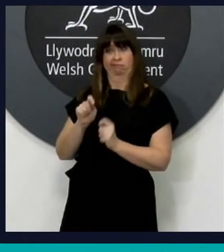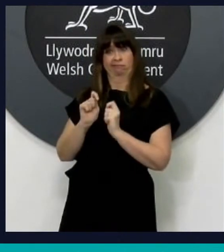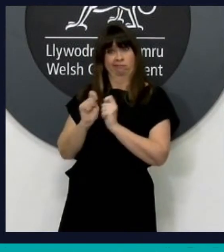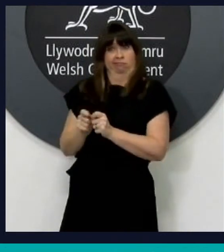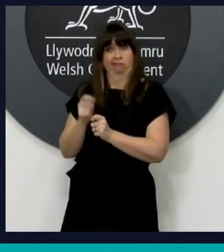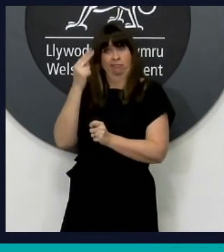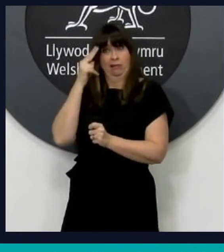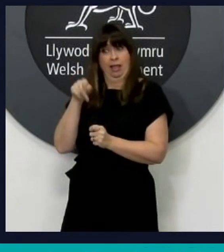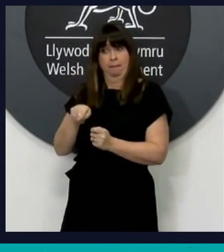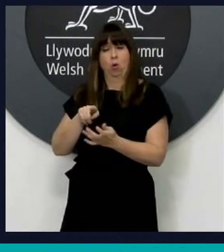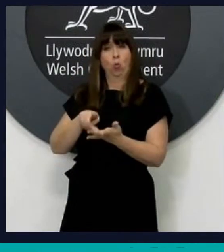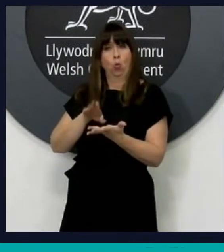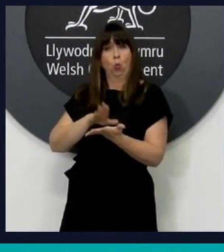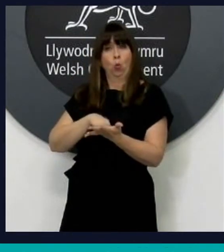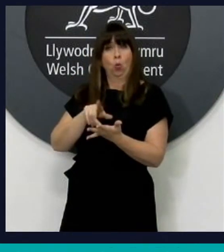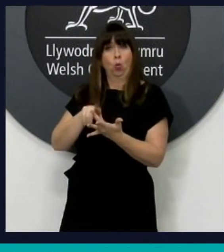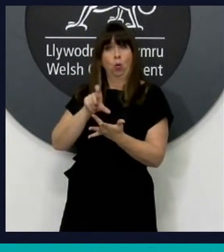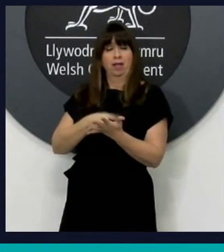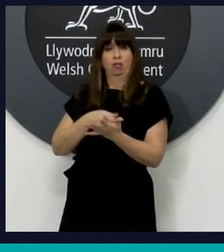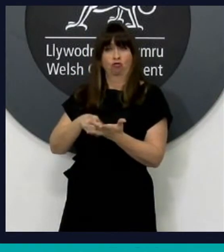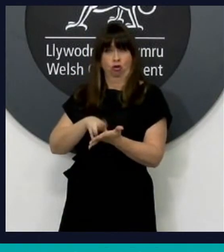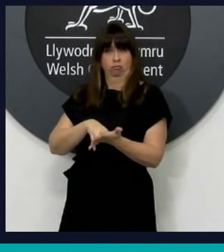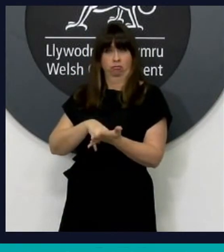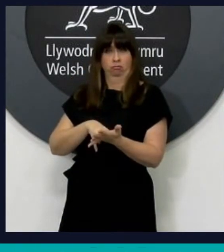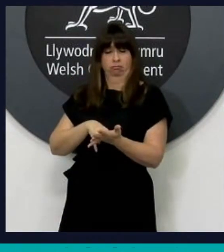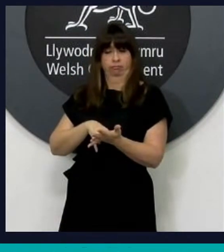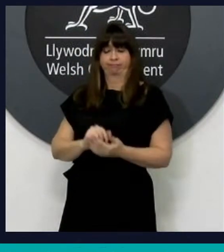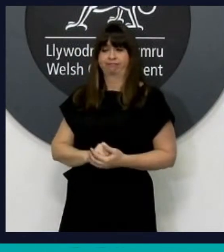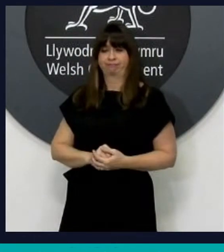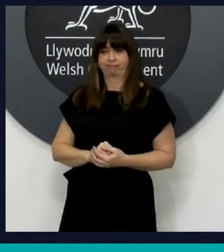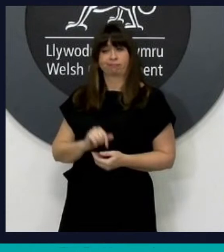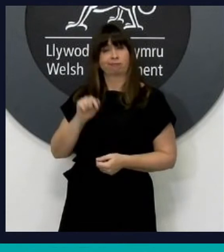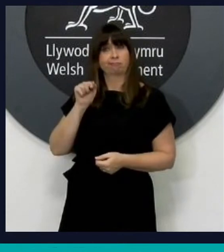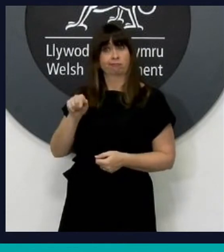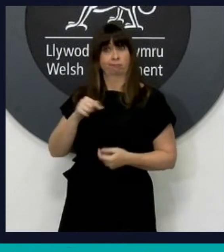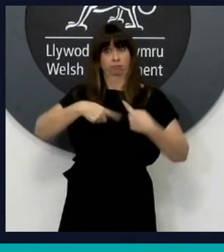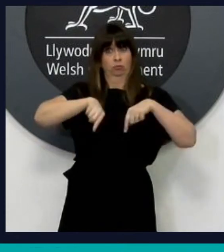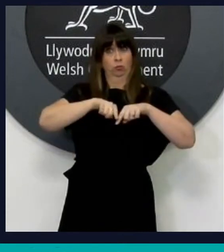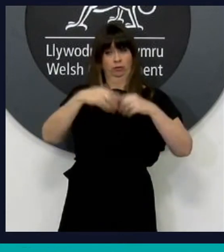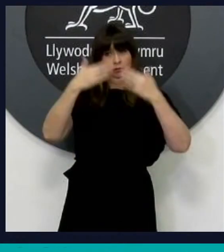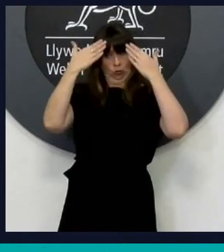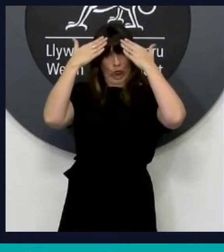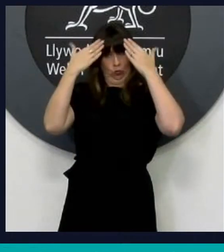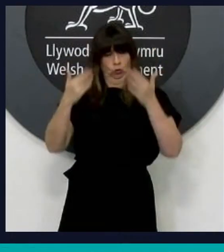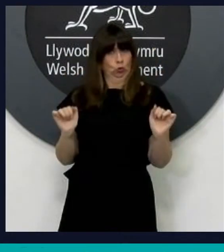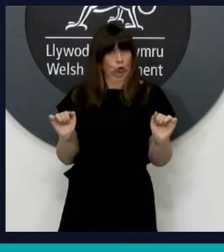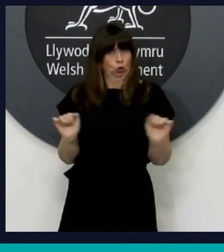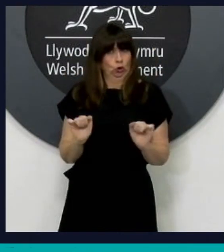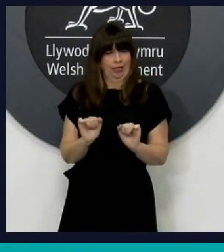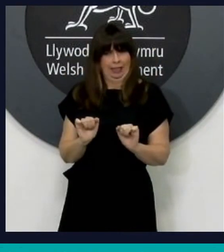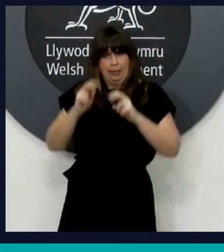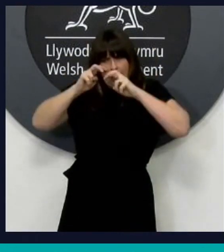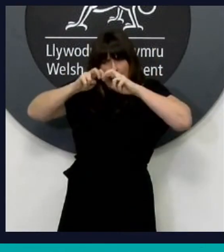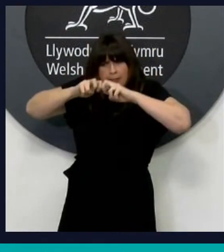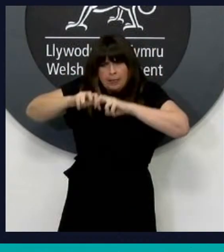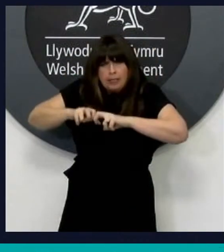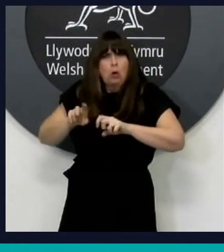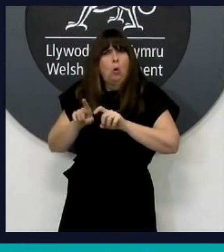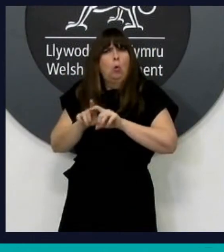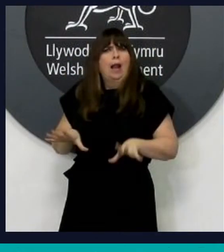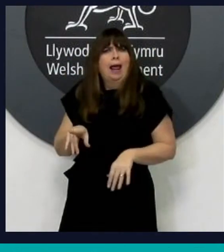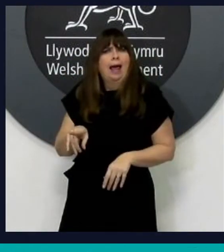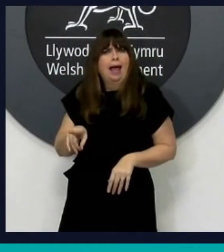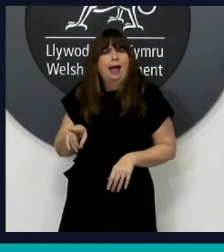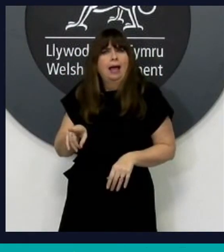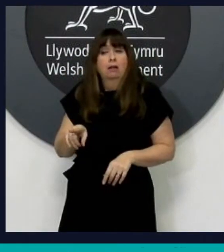hynny i mewn i ystyriaeth pam bod ni yn ystyried os fydd angen cyfyngiadau newydd. Mi fyddwn ni yn gofyn i